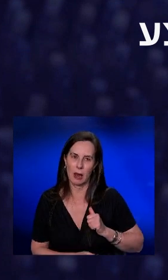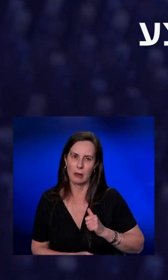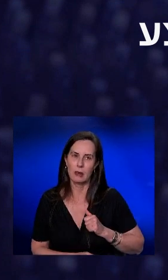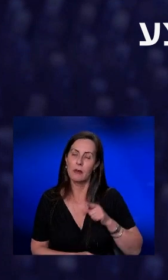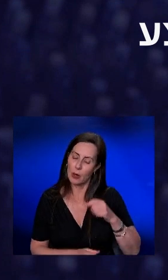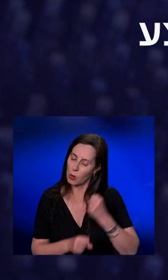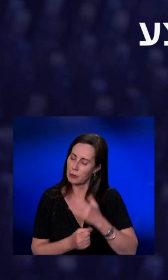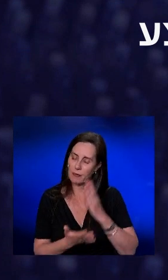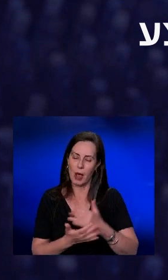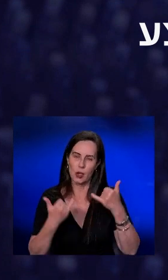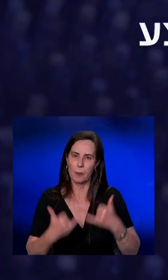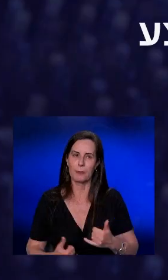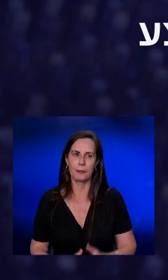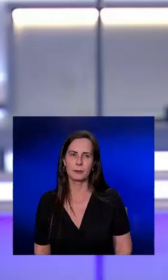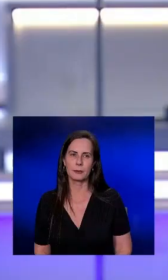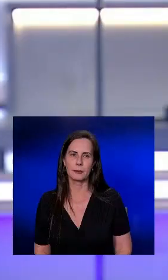מיושמות כבר היום.